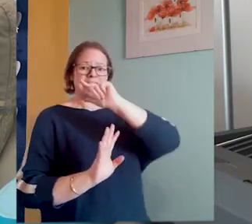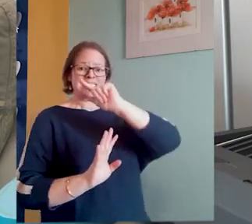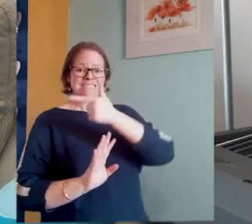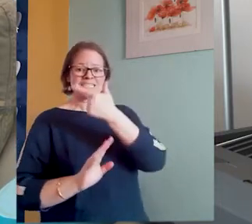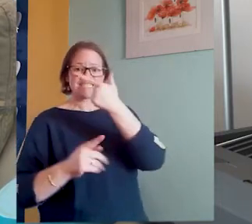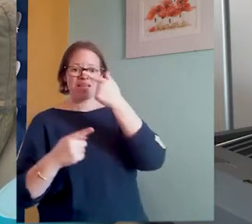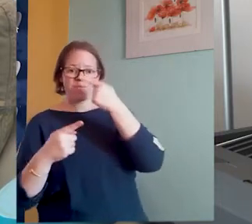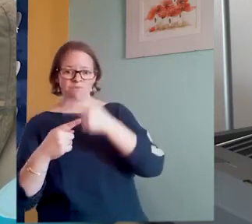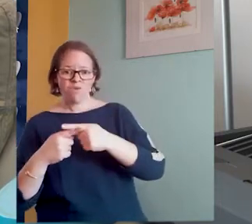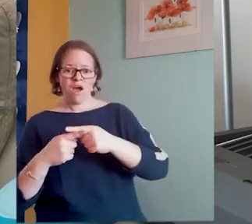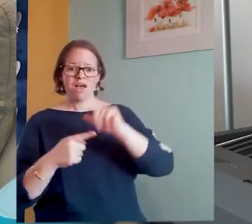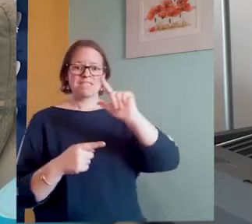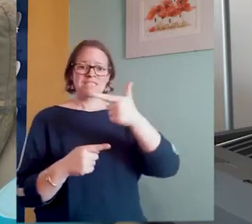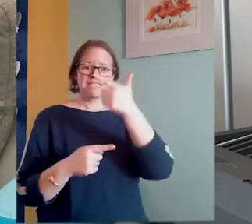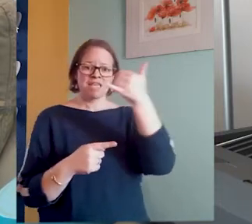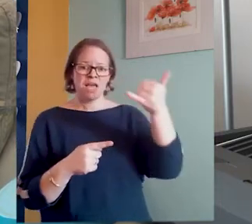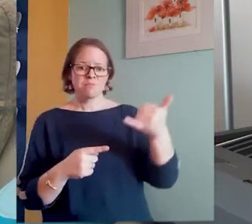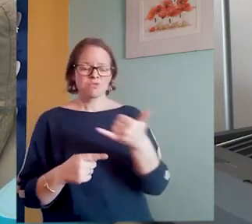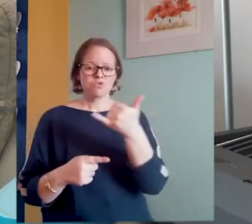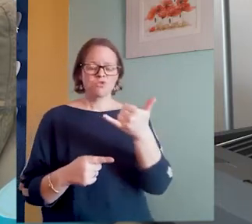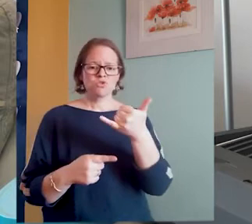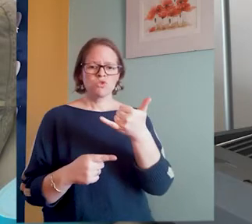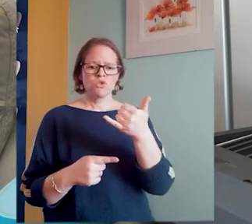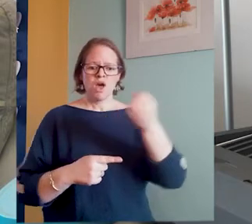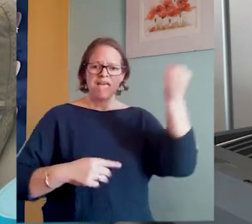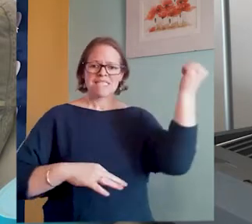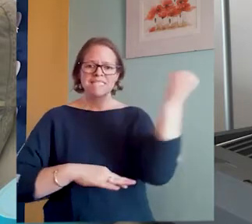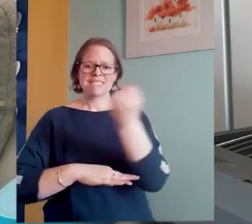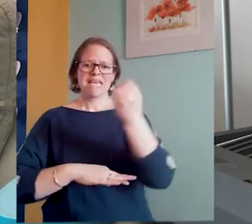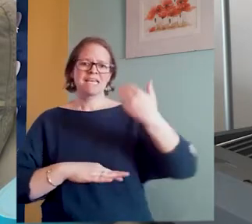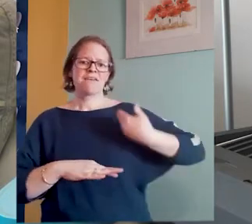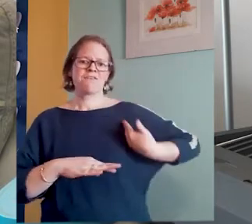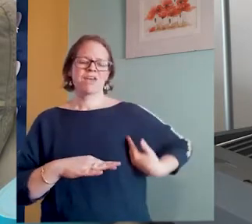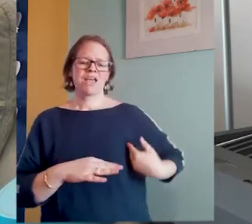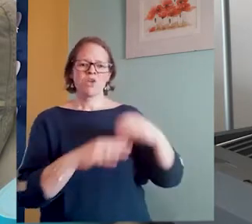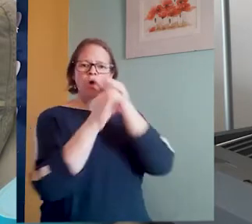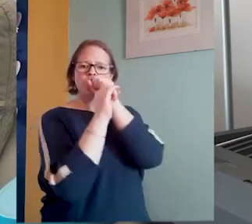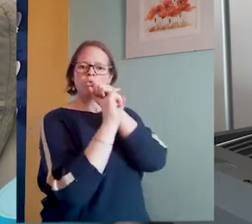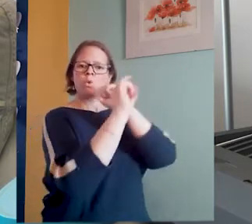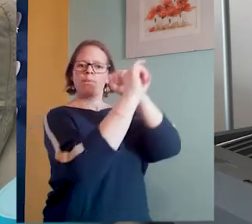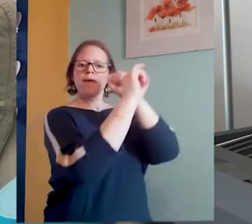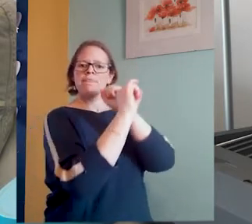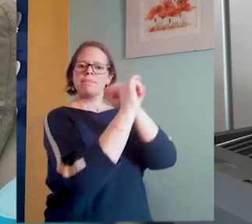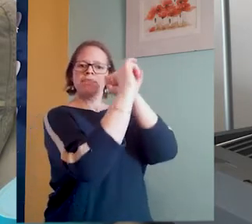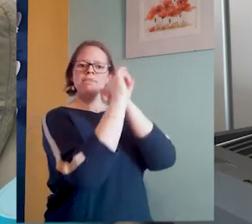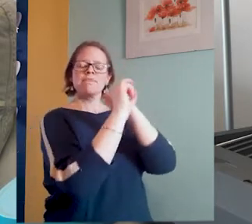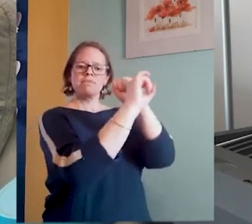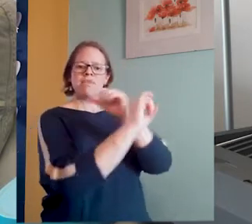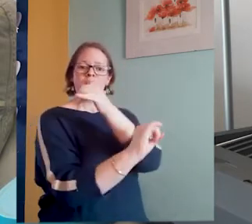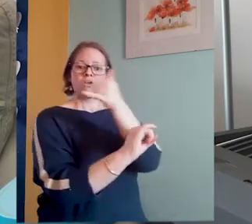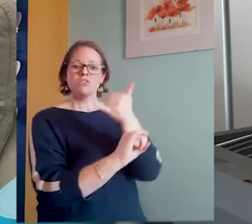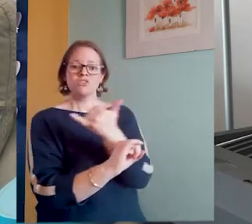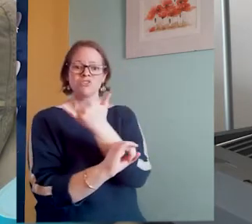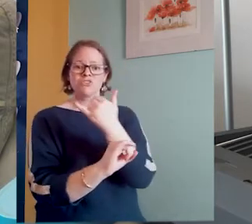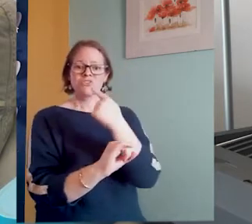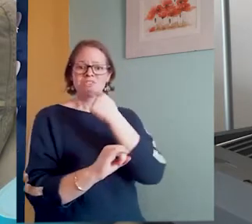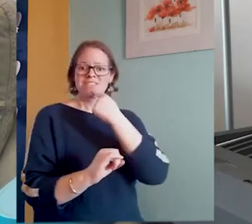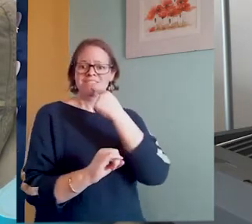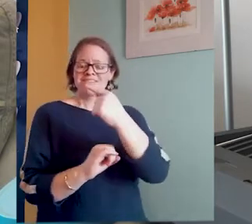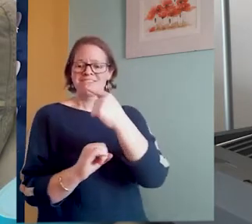des trompettes, Josué dit au peuple, « Poussez des cris, car l'Éternel vous a livré la ville.